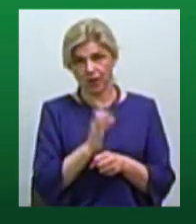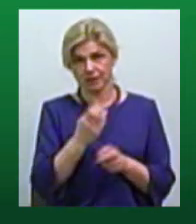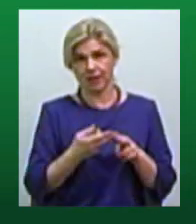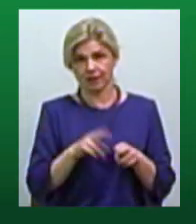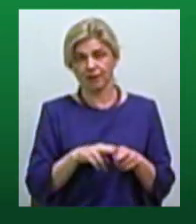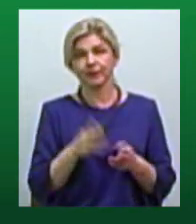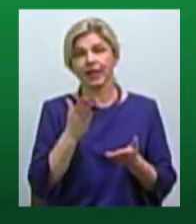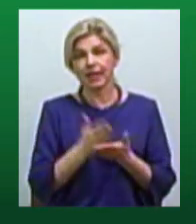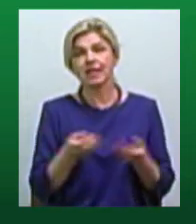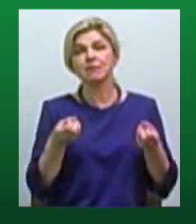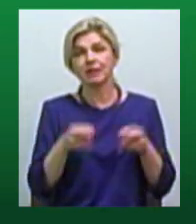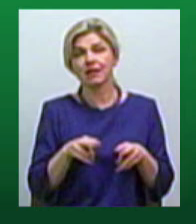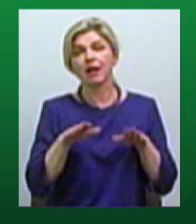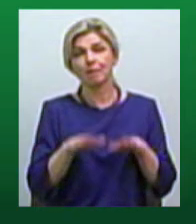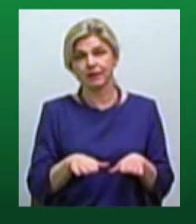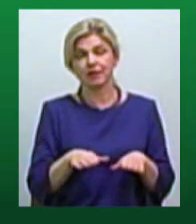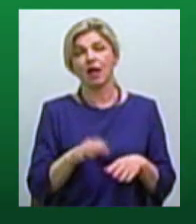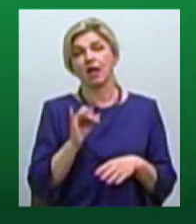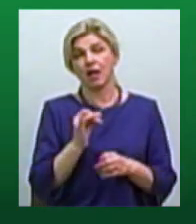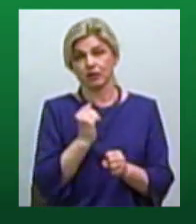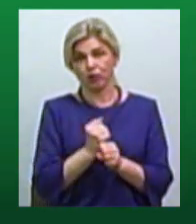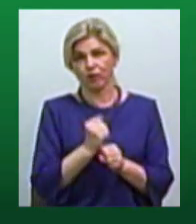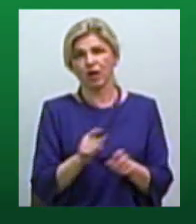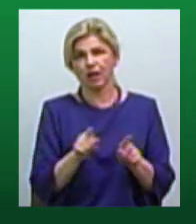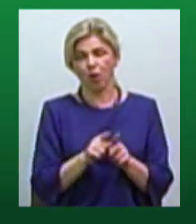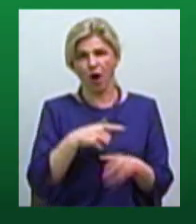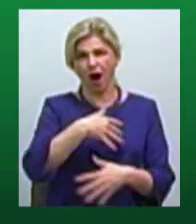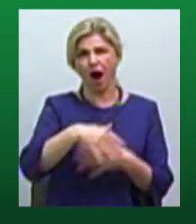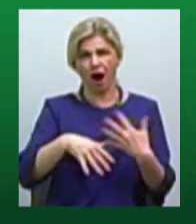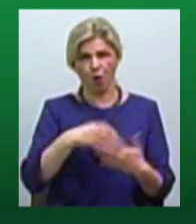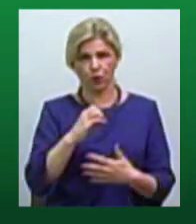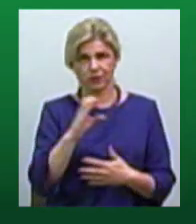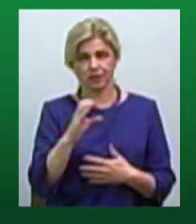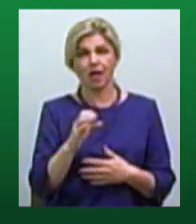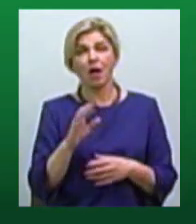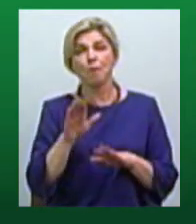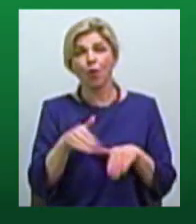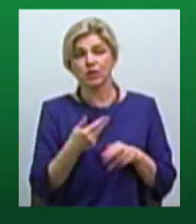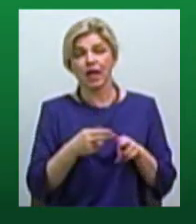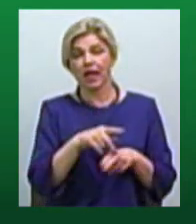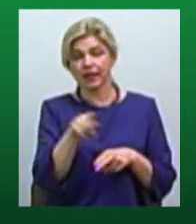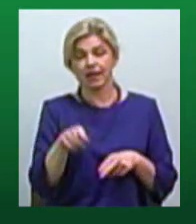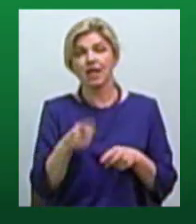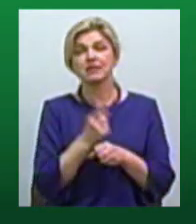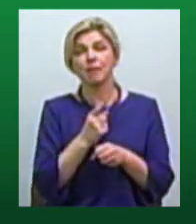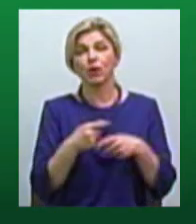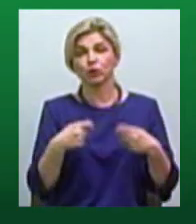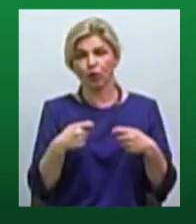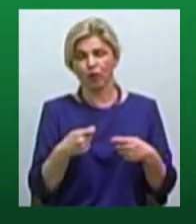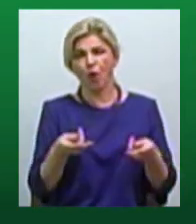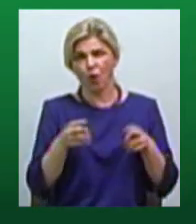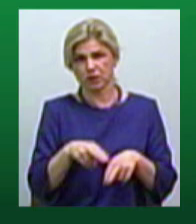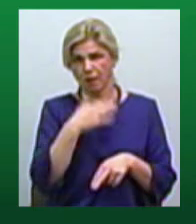спеціально відведені місця. Крім цього, це створює такий собі хаос. Після цих стихійних торговців залишаються купи